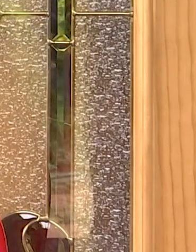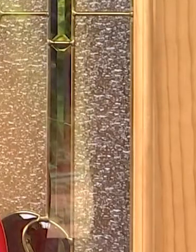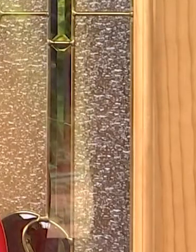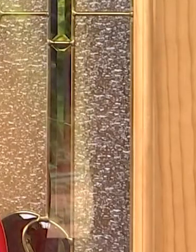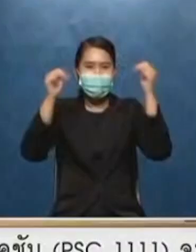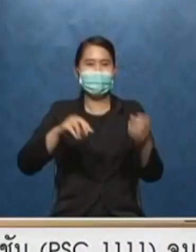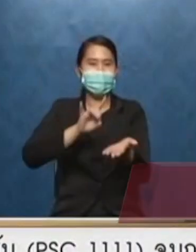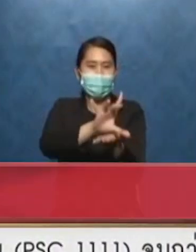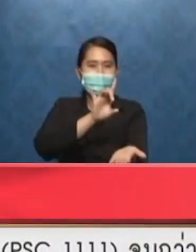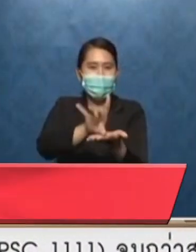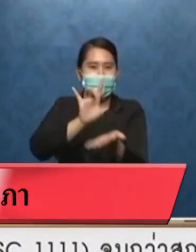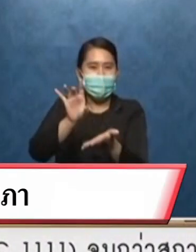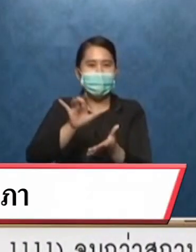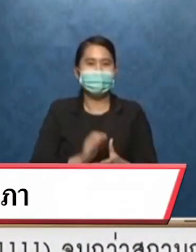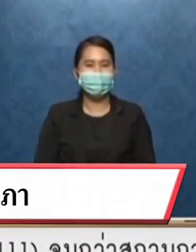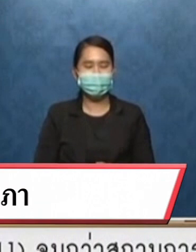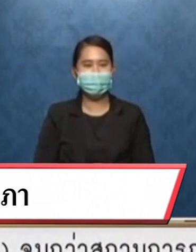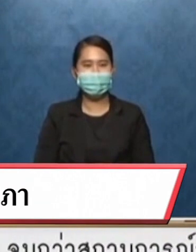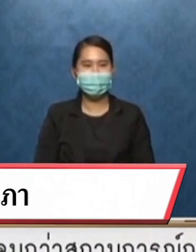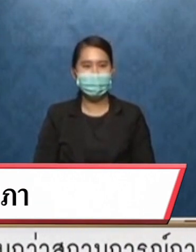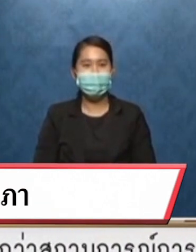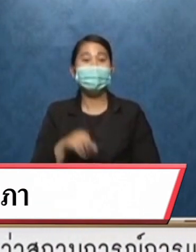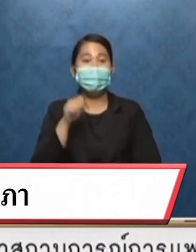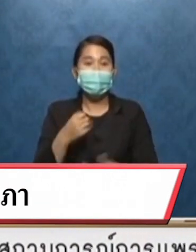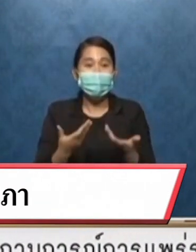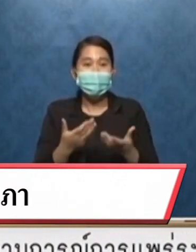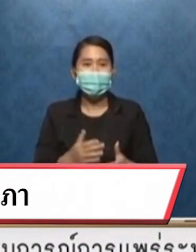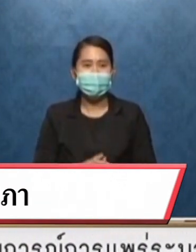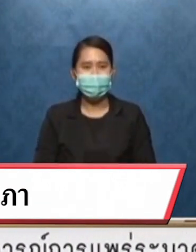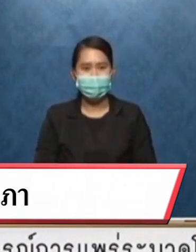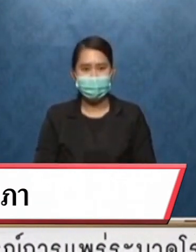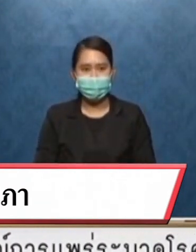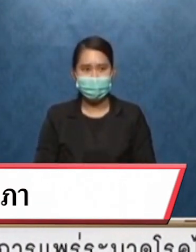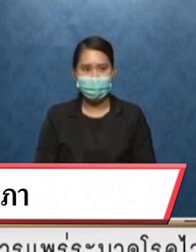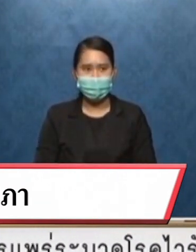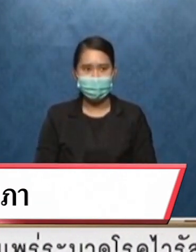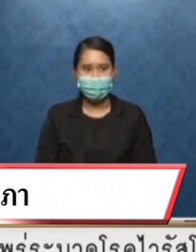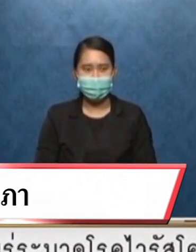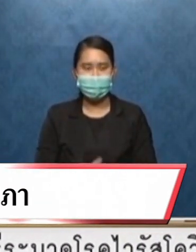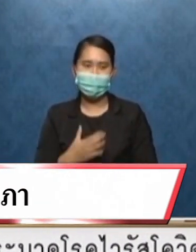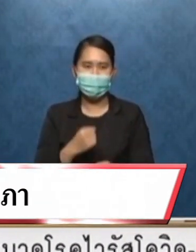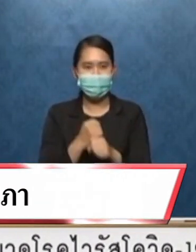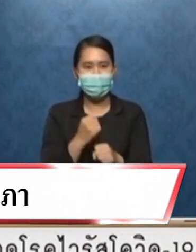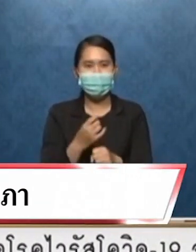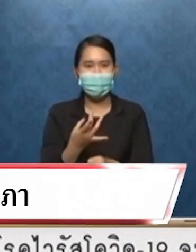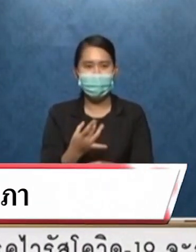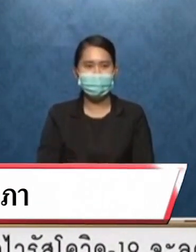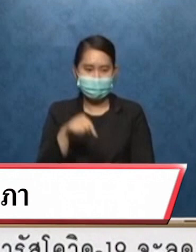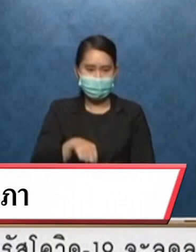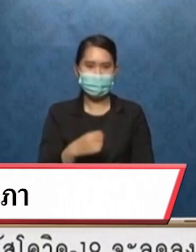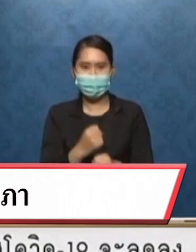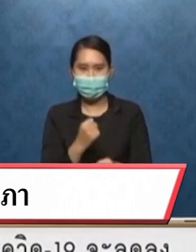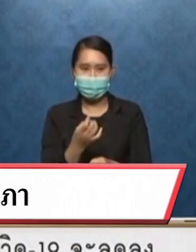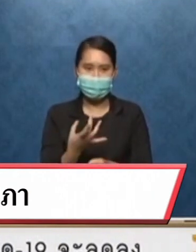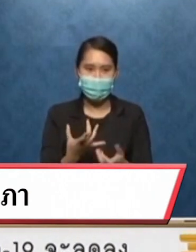รัฐมนตรีที่ได้เข้าไปประชุมสภาพิจารณาพรกเงินกู้ 500,000 ล้านในช่วงเย็นเนี่ยปรากฏบางช่วงบางตอนเนี่ยพลเอกประยุท